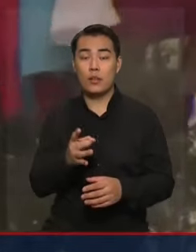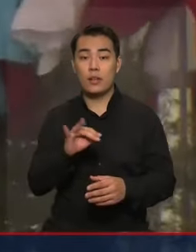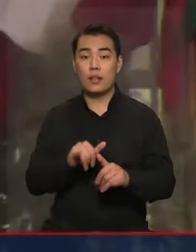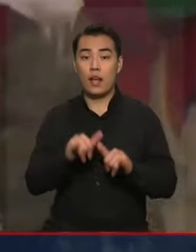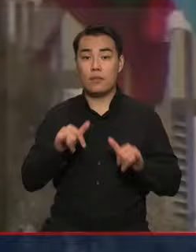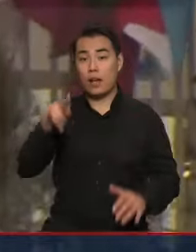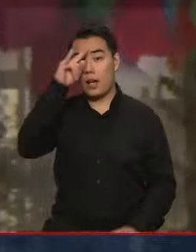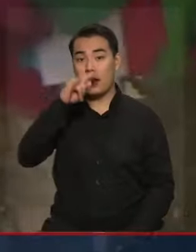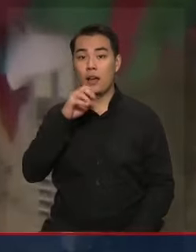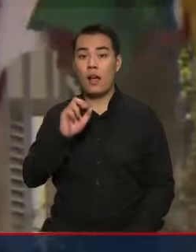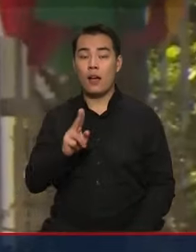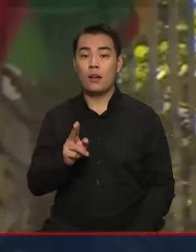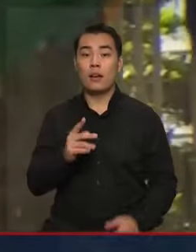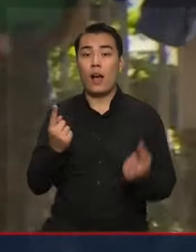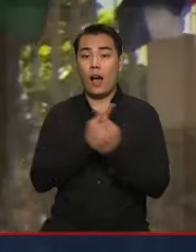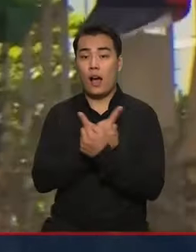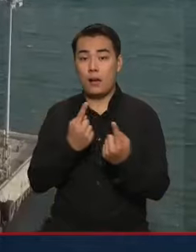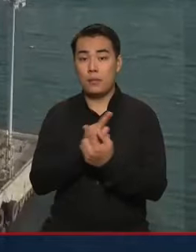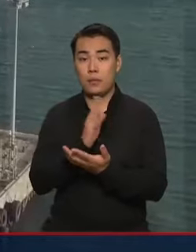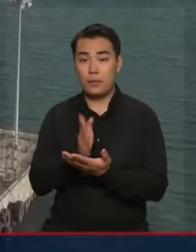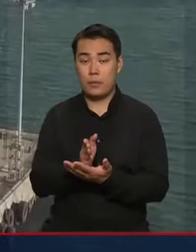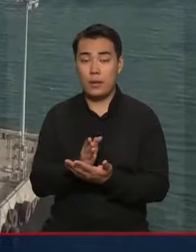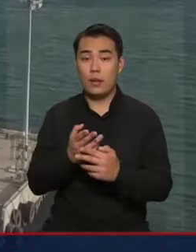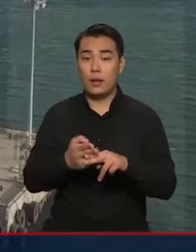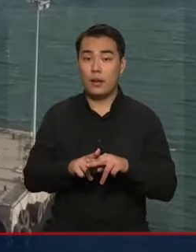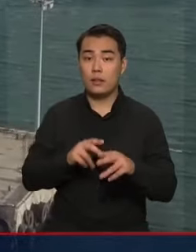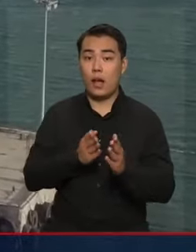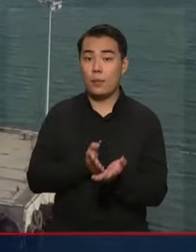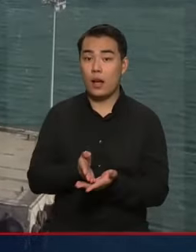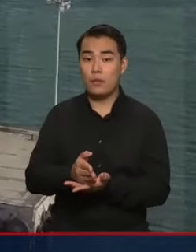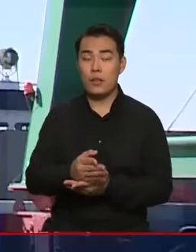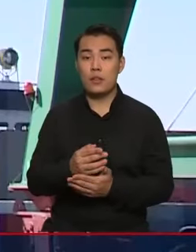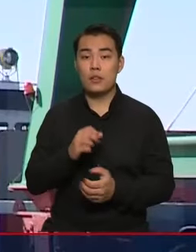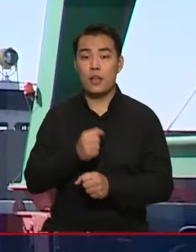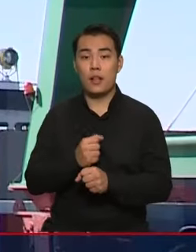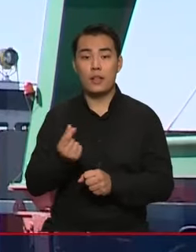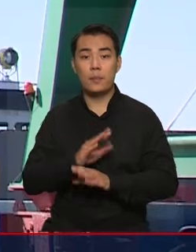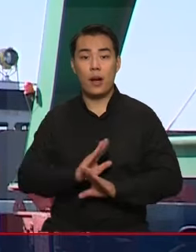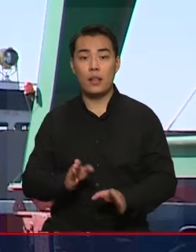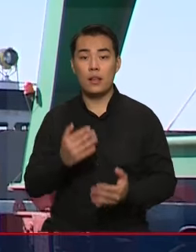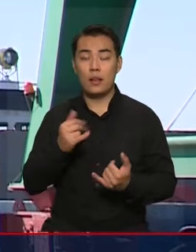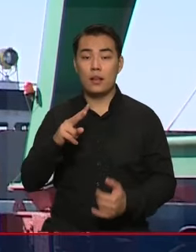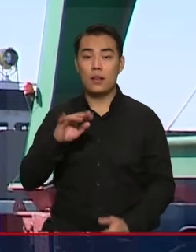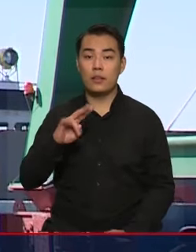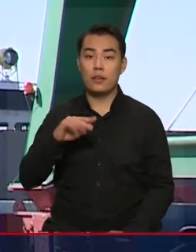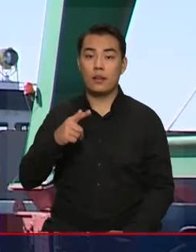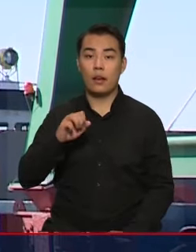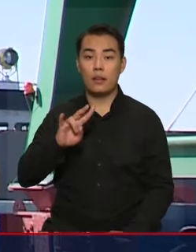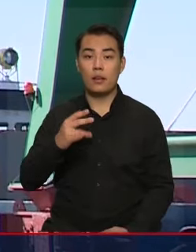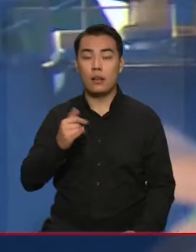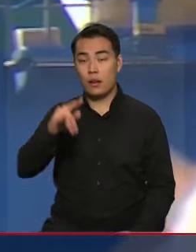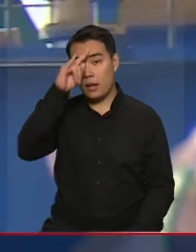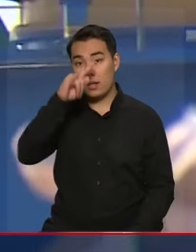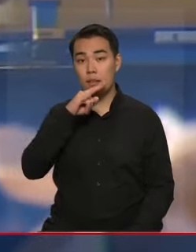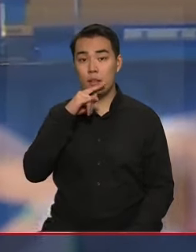Казахстана как транспортно-логистического хаба. В этом направлении сделано немало. В китайском порту Ляньюнган создан